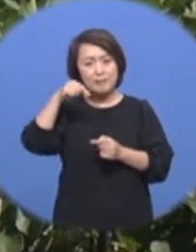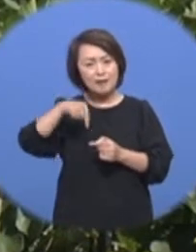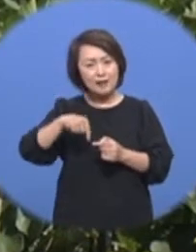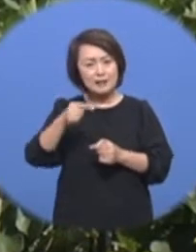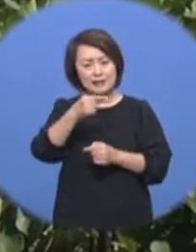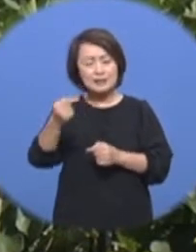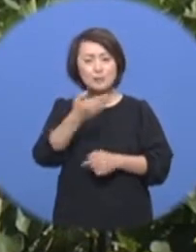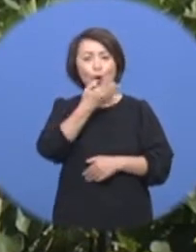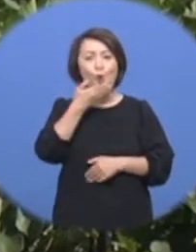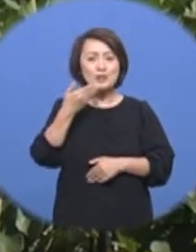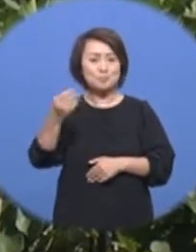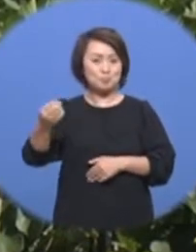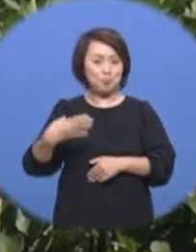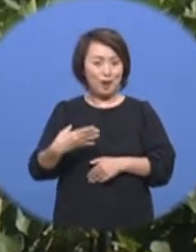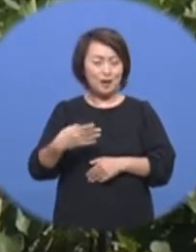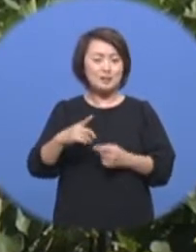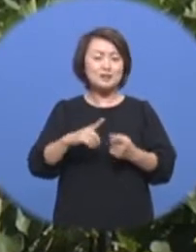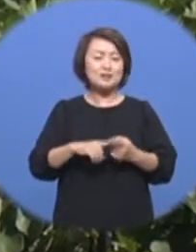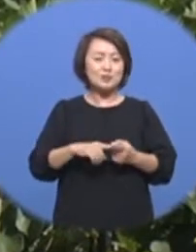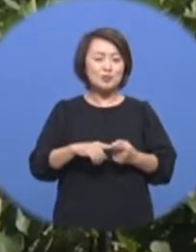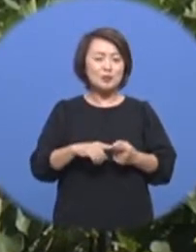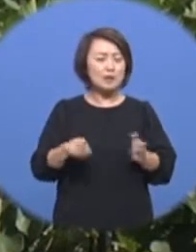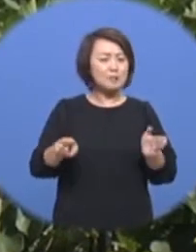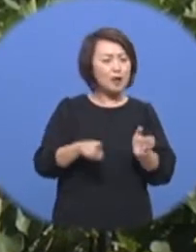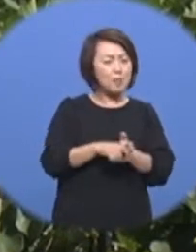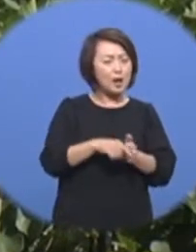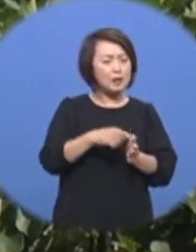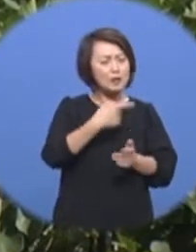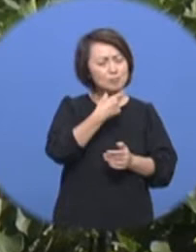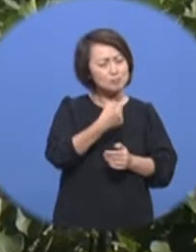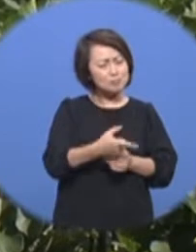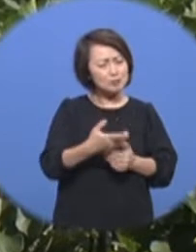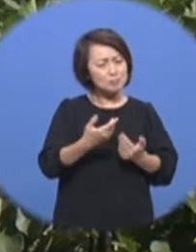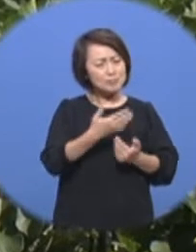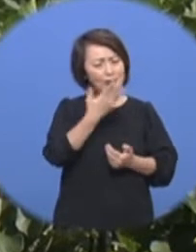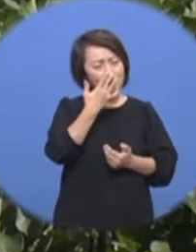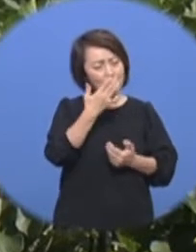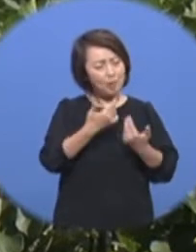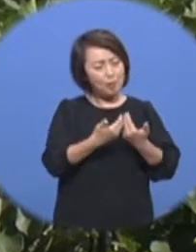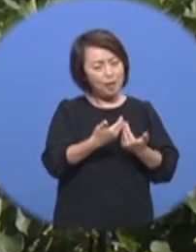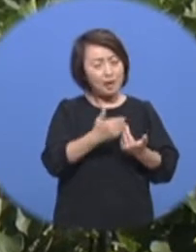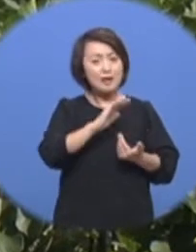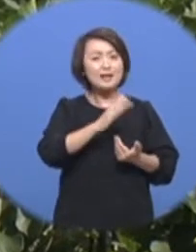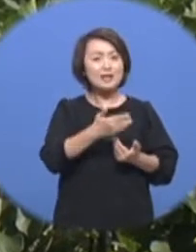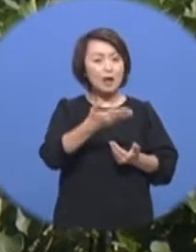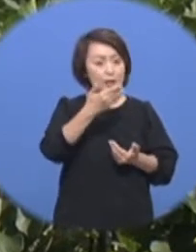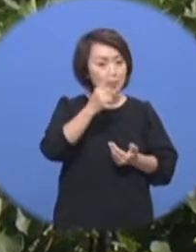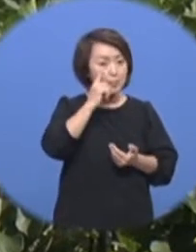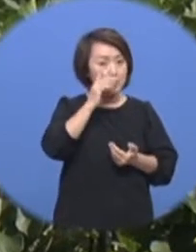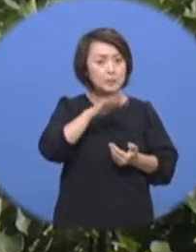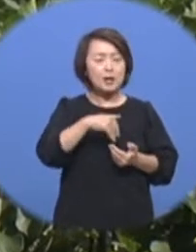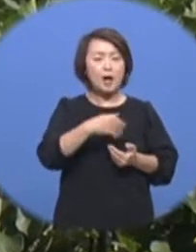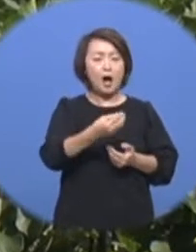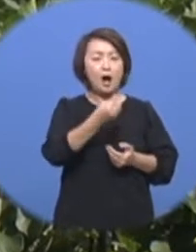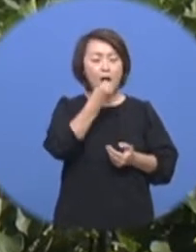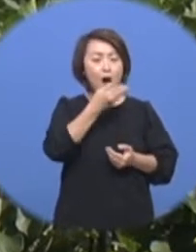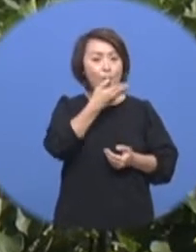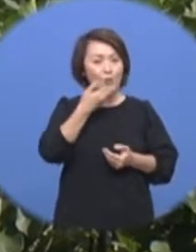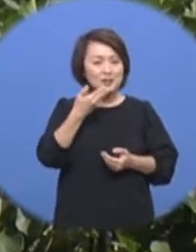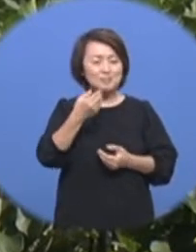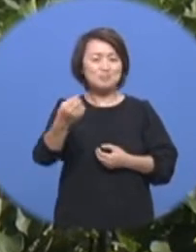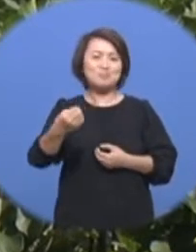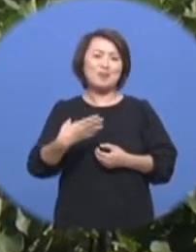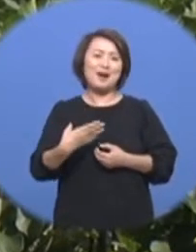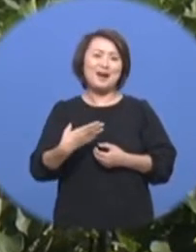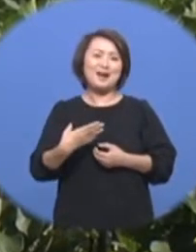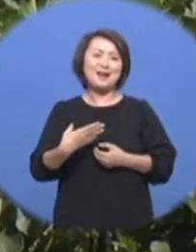いしいって言っていただいたりとか、イチジクそんなに好きじゃなかったんだけれども食べてみたらめっちゃおいしいっ